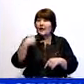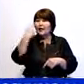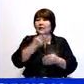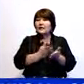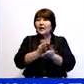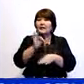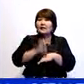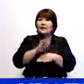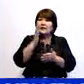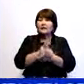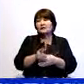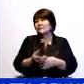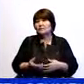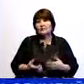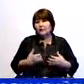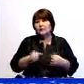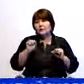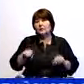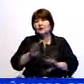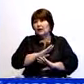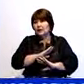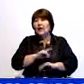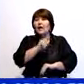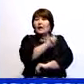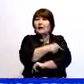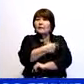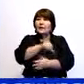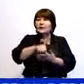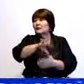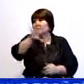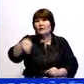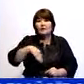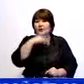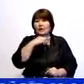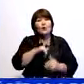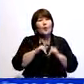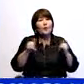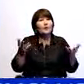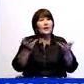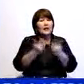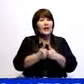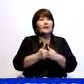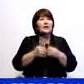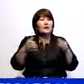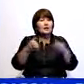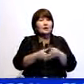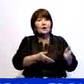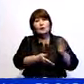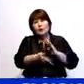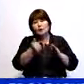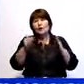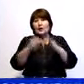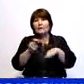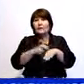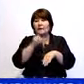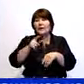хроническими заболеваниями чревато летальным исходом. Медперсонала сейчас достаточно. Увеличено количество мобильных групп. Вызывайте на дом